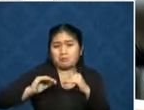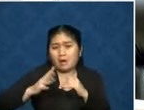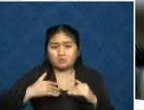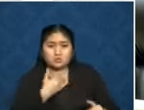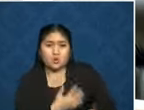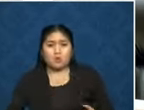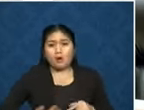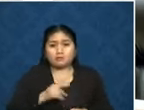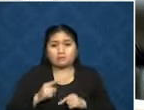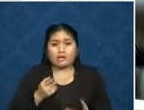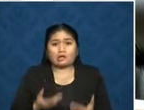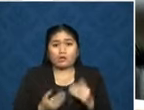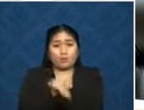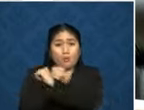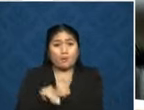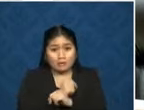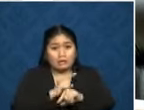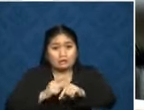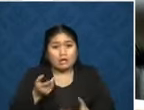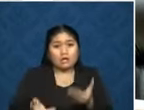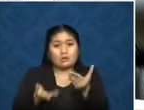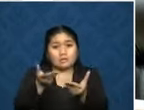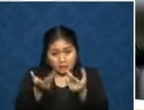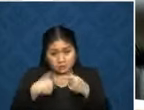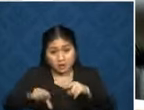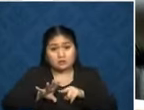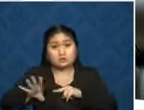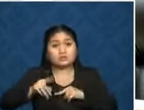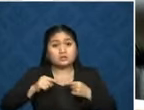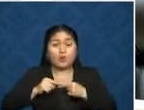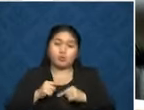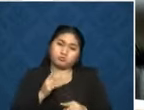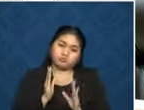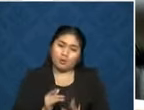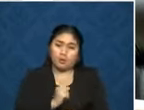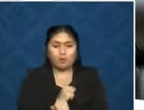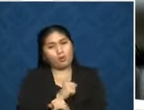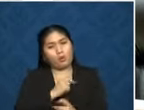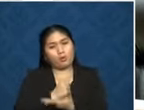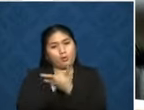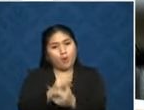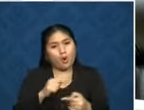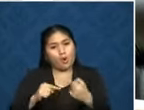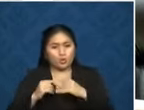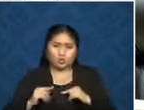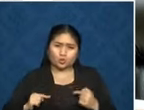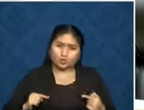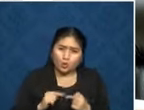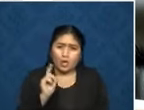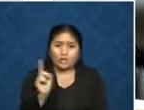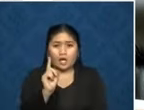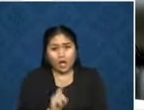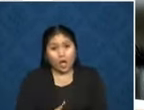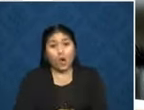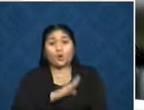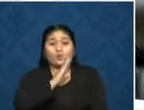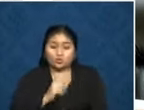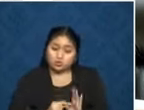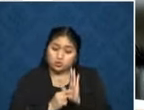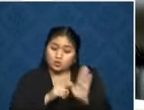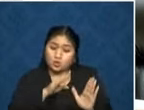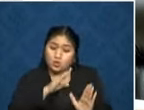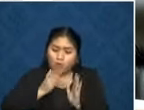าพและความปลอดภัยหรือว่า4นะครับจะต้องมีบทบาทในเรื่องของการช่วยในมิติของเช่นผู้บริโภค